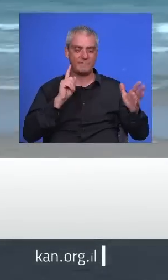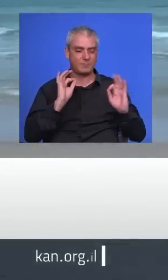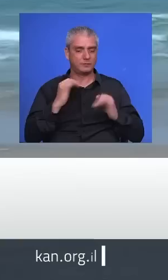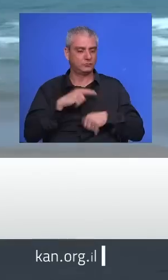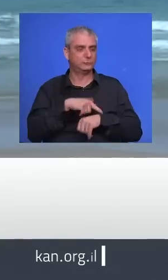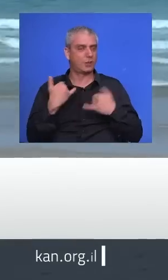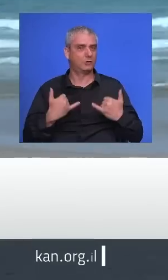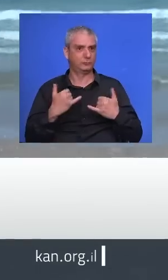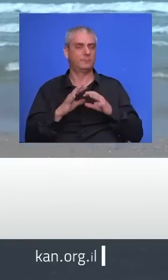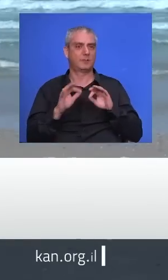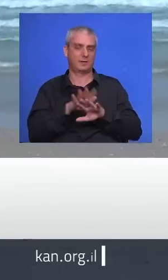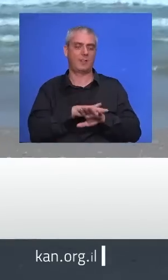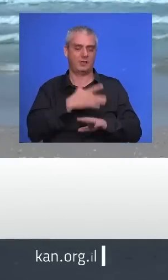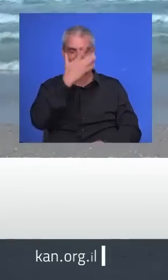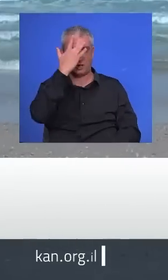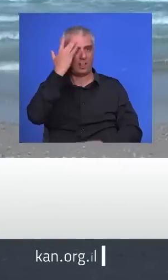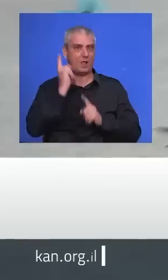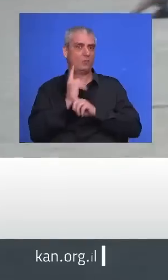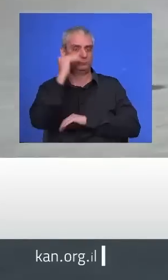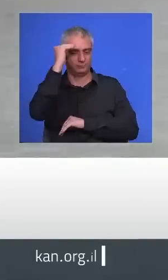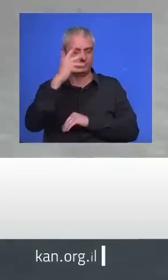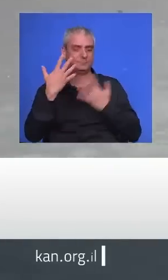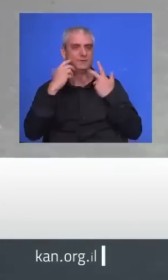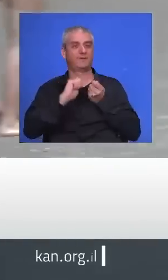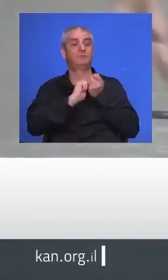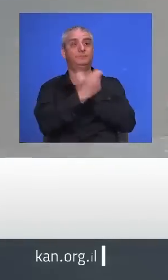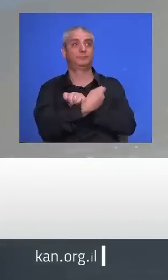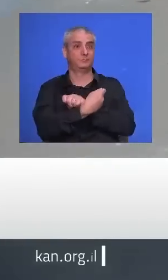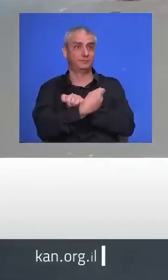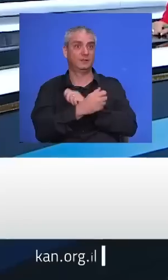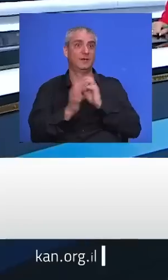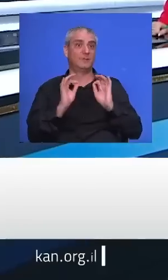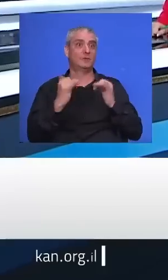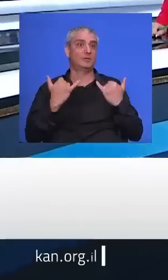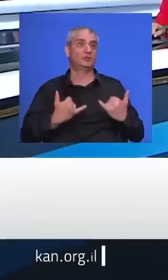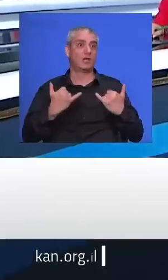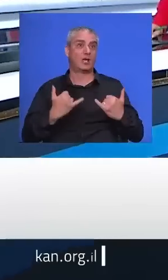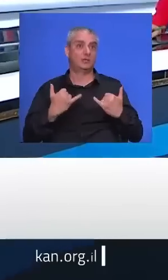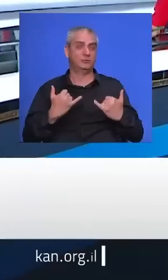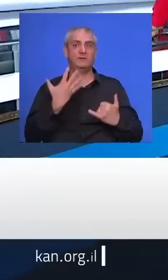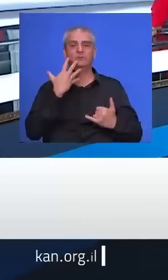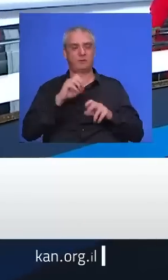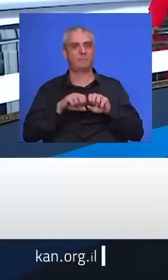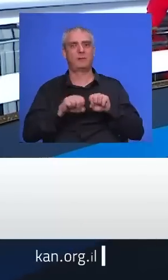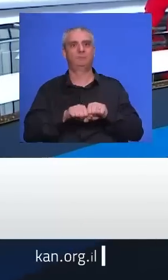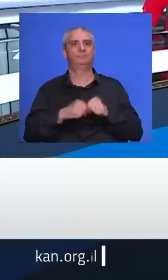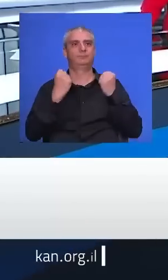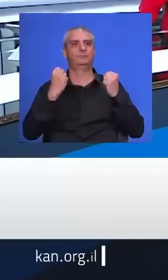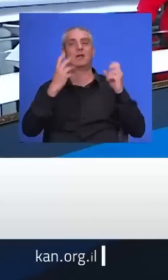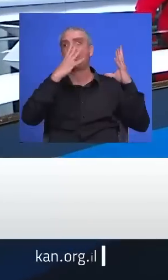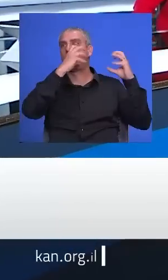הזו מתחילים להרגיש שהלחות עולה, ומזג האוויר משתנה, וממש ברגעים אלה השרב מתחיל להישבר,